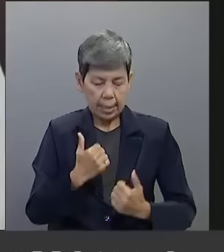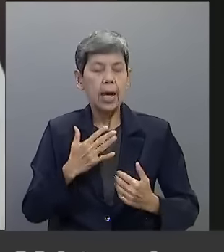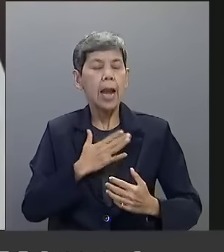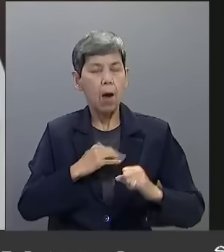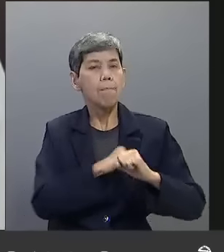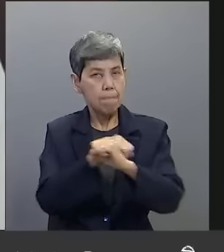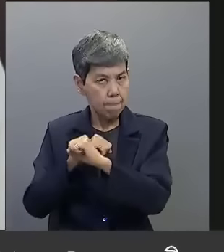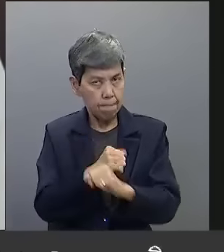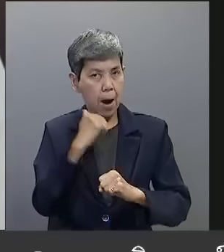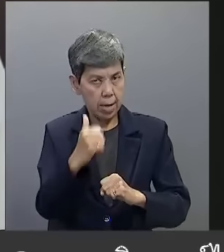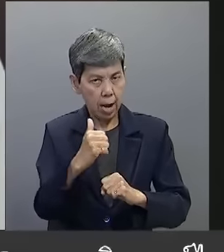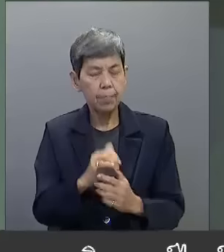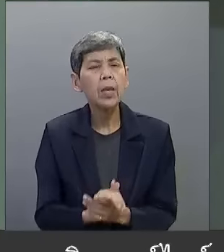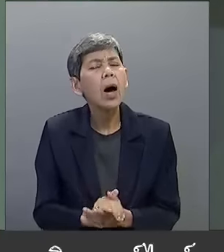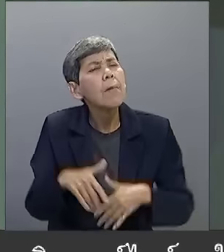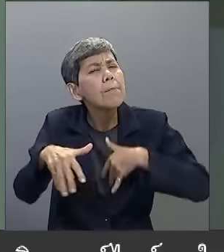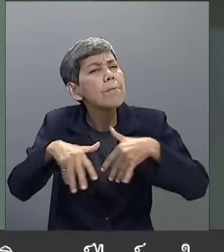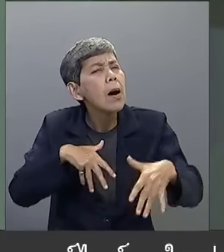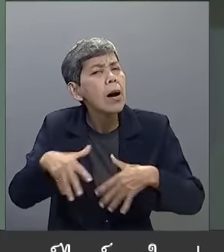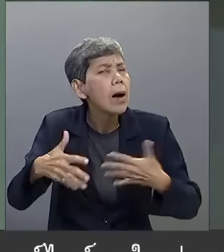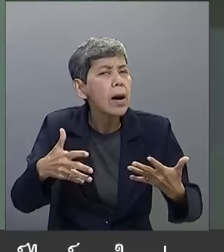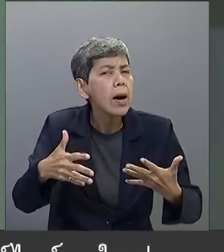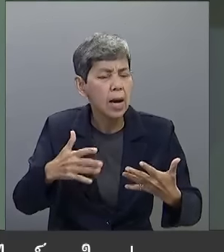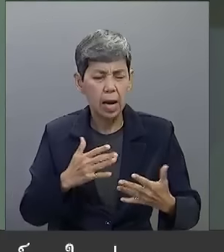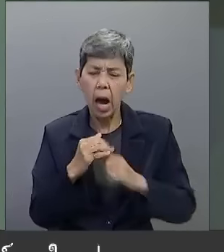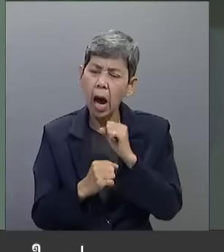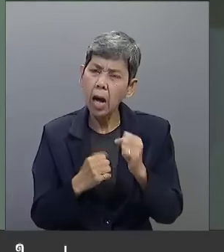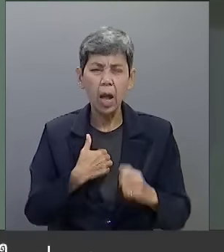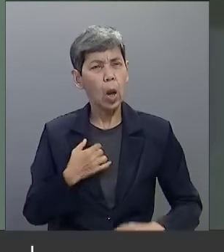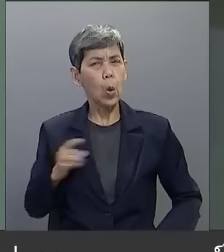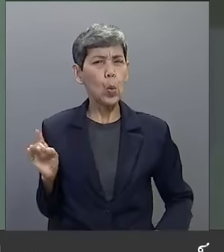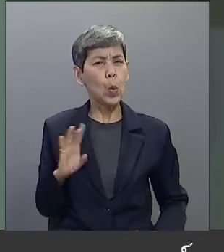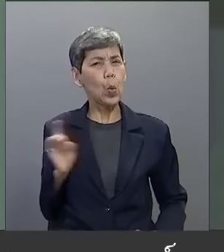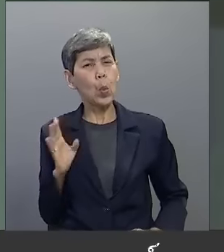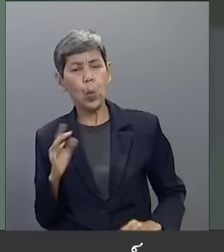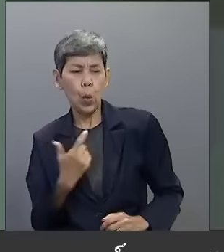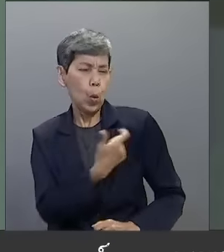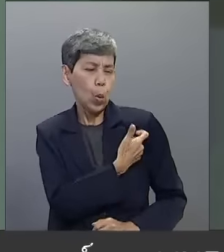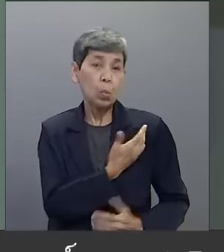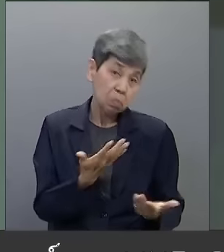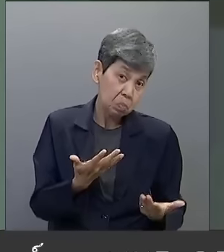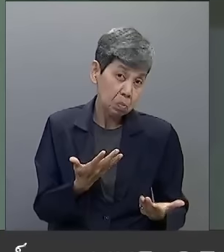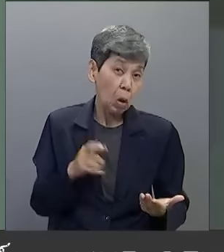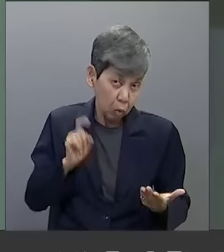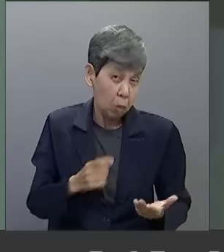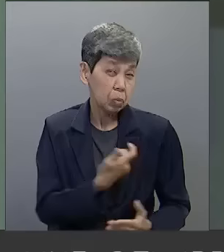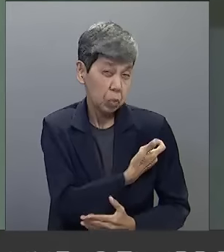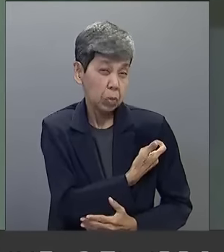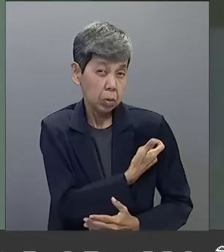้ค่ะนะแล้วในส่วนของประชาชนเองเรื่องของคนที่ยังอยู่รอดทุกซีซั่นการรับวัคซีนมีความจำเป็นมากน้อยแค่ไหนคะอาจ